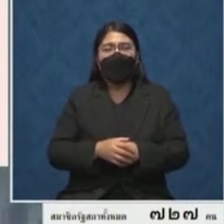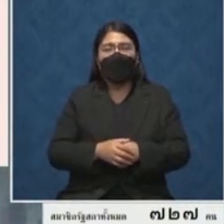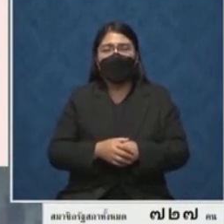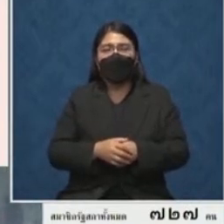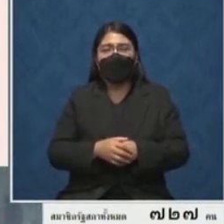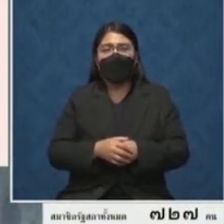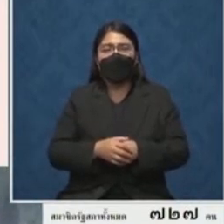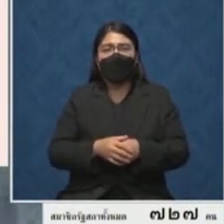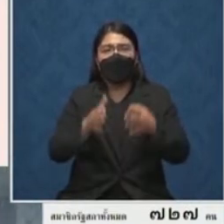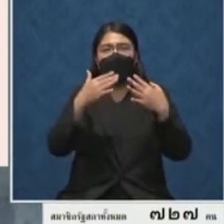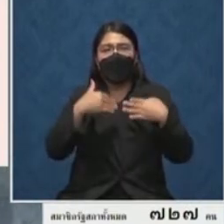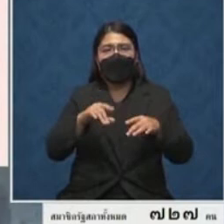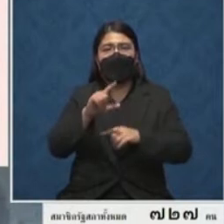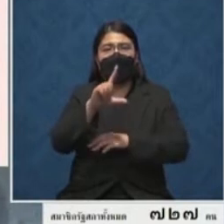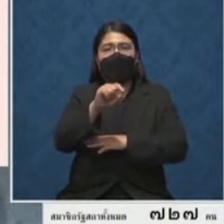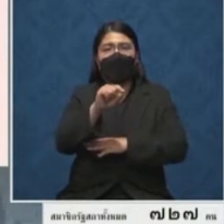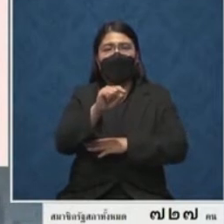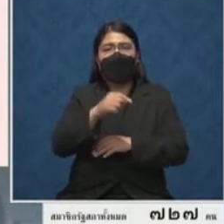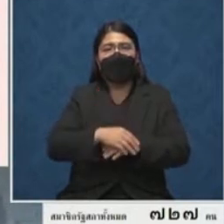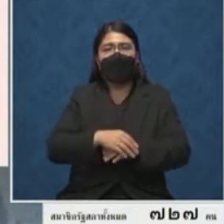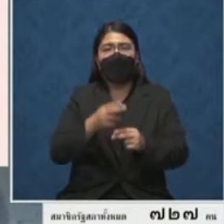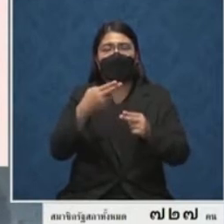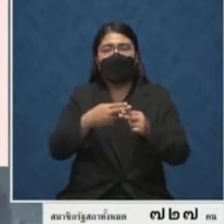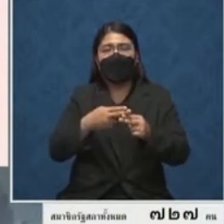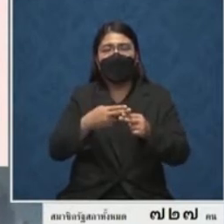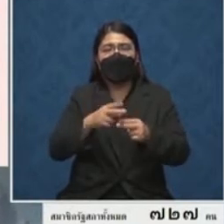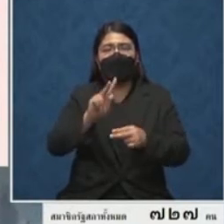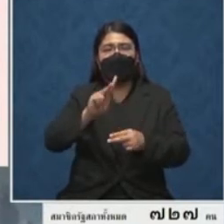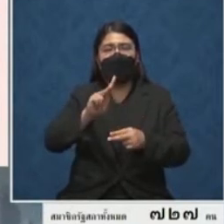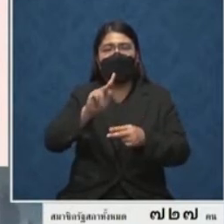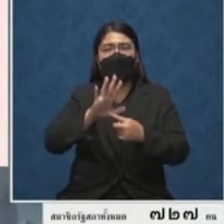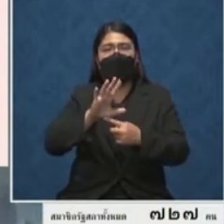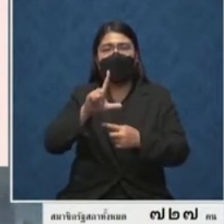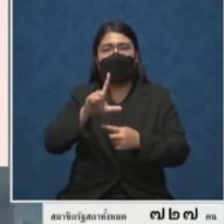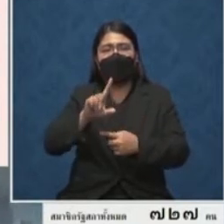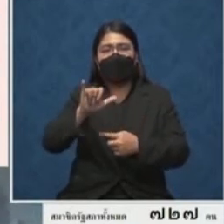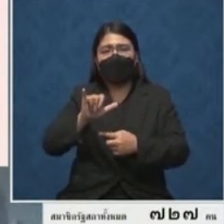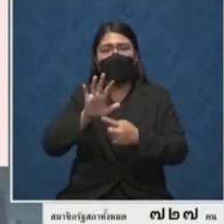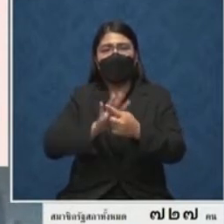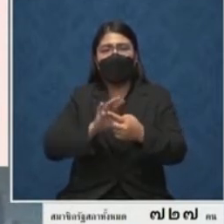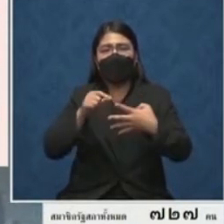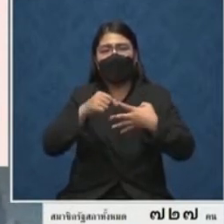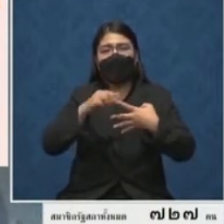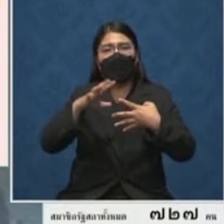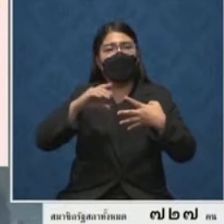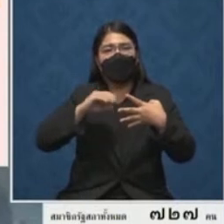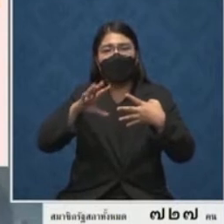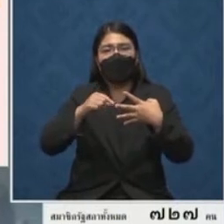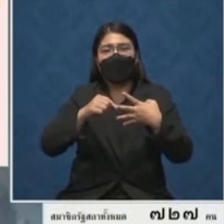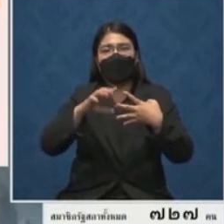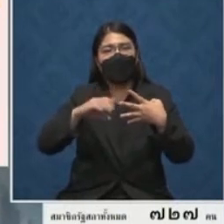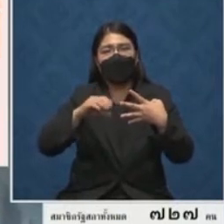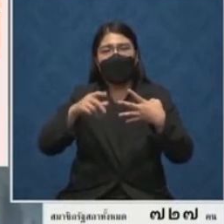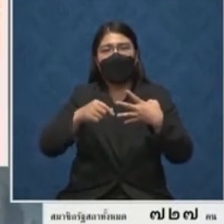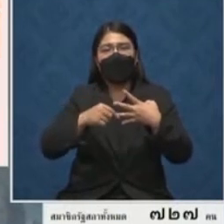ยี่สิบนางสาวกัลยารุ่งวิจิตรชัย 1ไม่รับหลักการ2ไม่รับหลัก